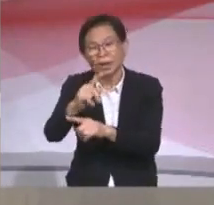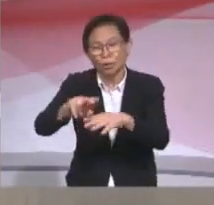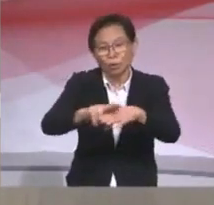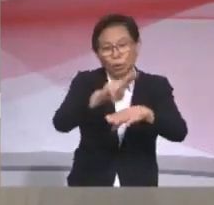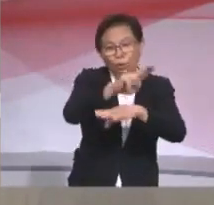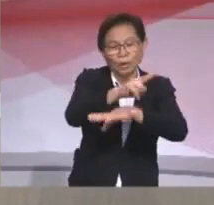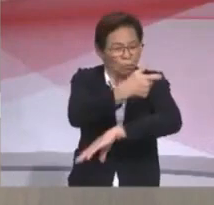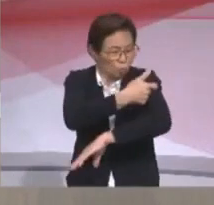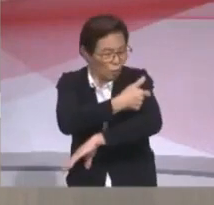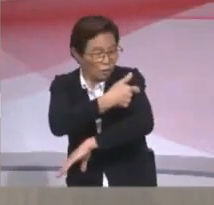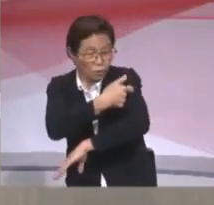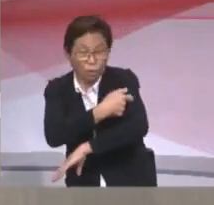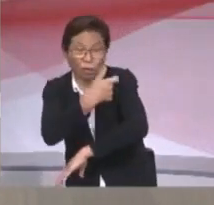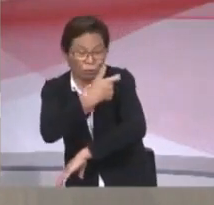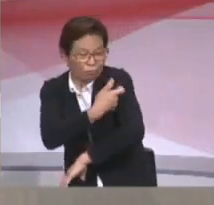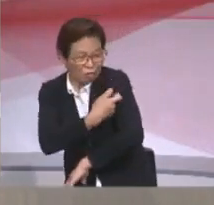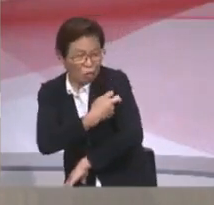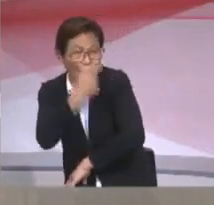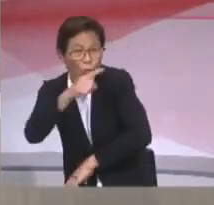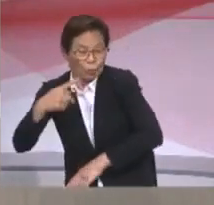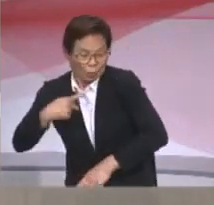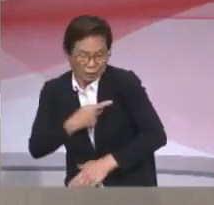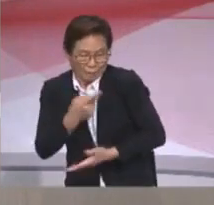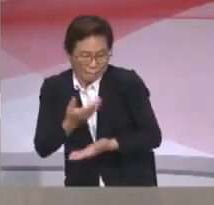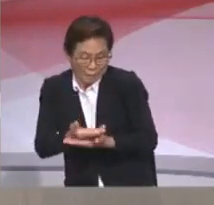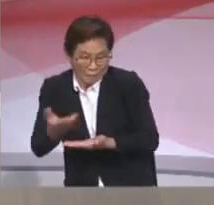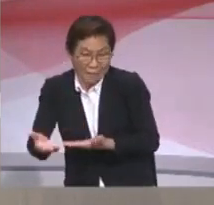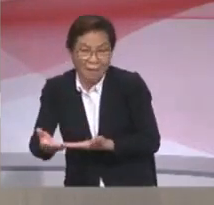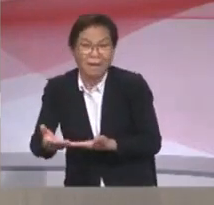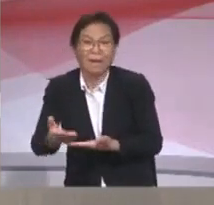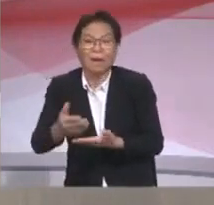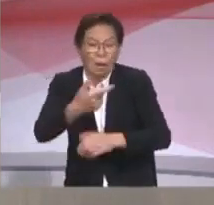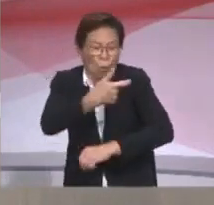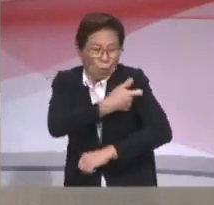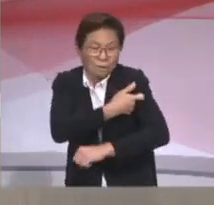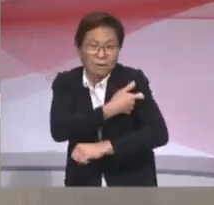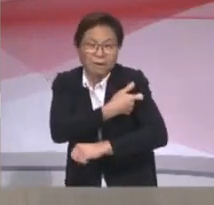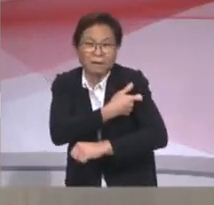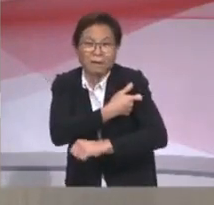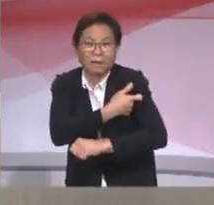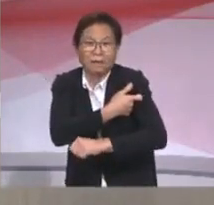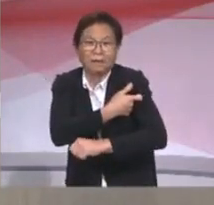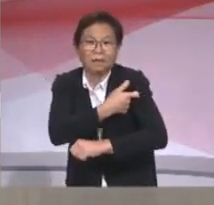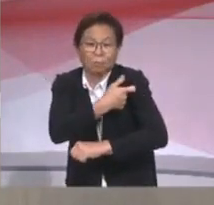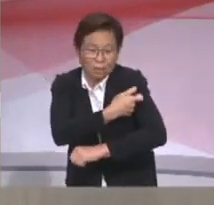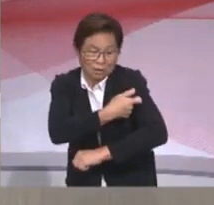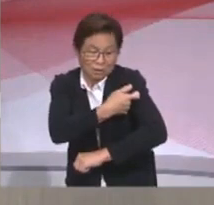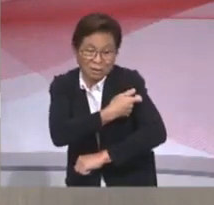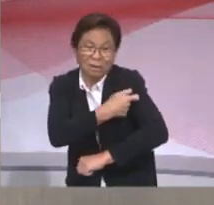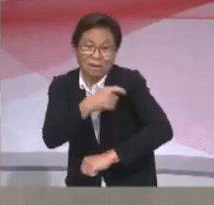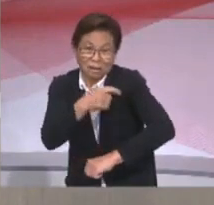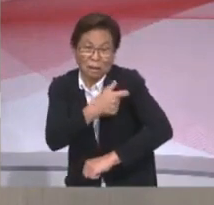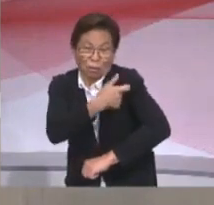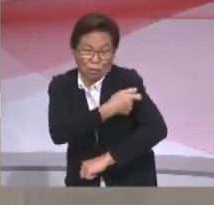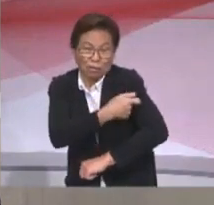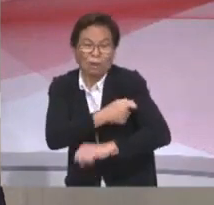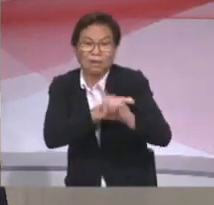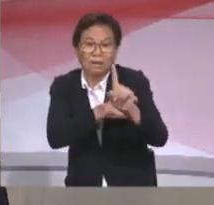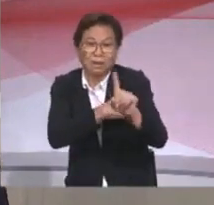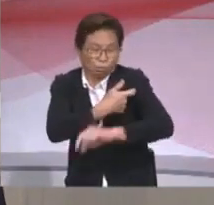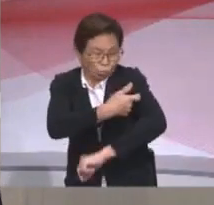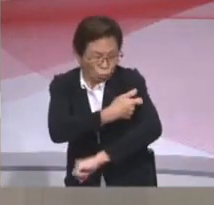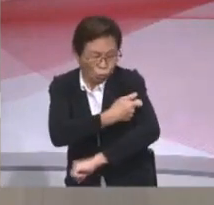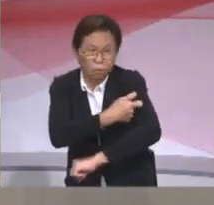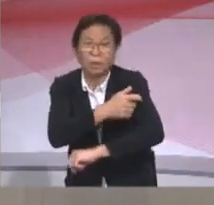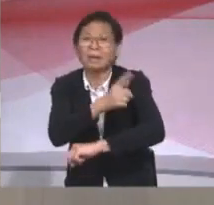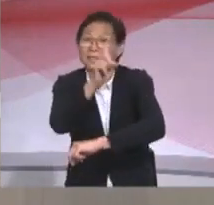Vaksin untuk kita beli vaksin tersebut. Berdasarkan kepada vaksin itu merupakan vaksin satu dos